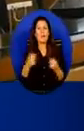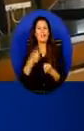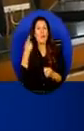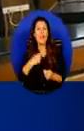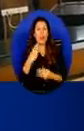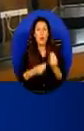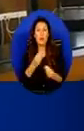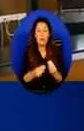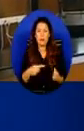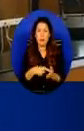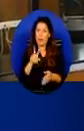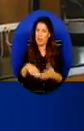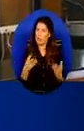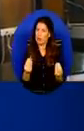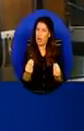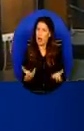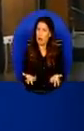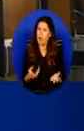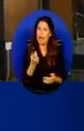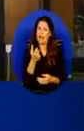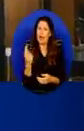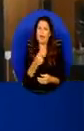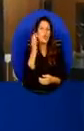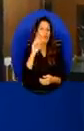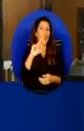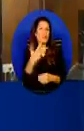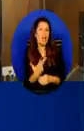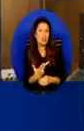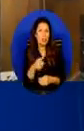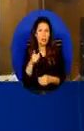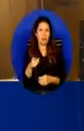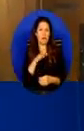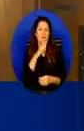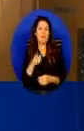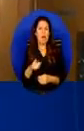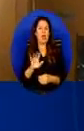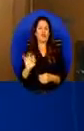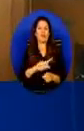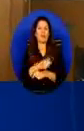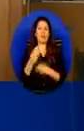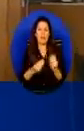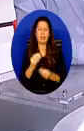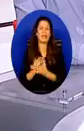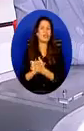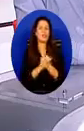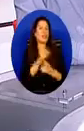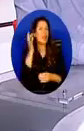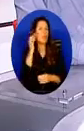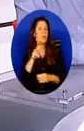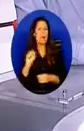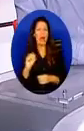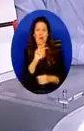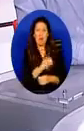בכנסת יש מי שמקדם את הרעיון. שלום חברת הכנסת מרב מיכאלי. יושבת ראש סיעת המחנה הציוני שמקדמת את